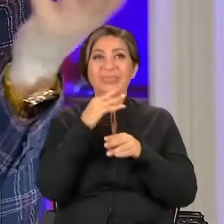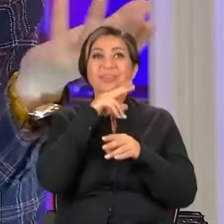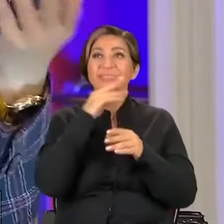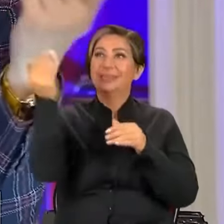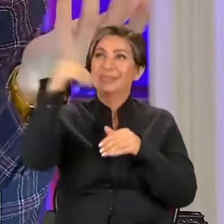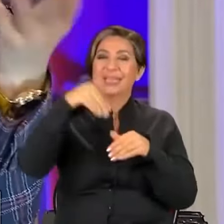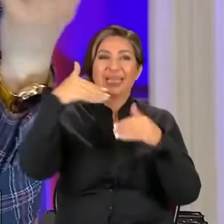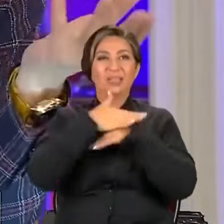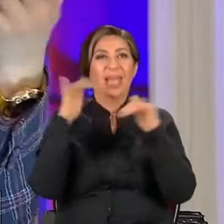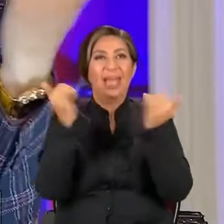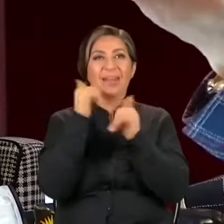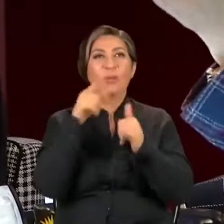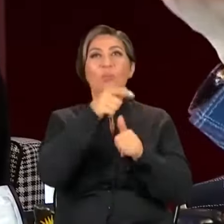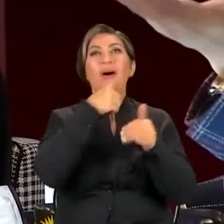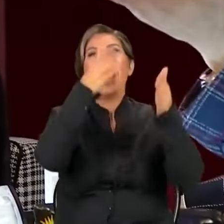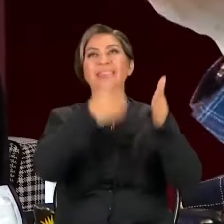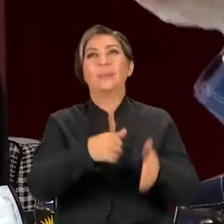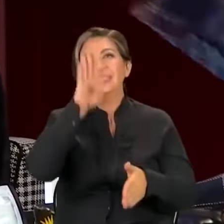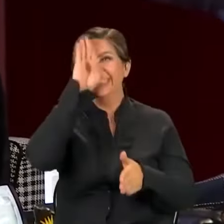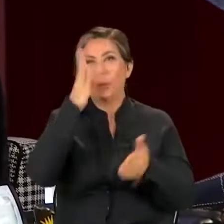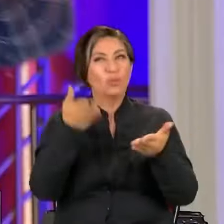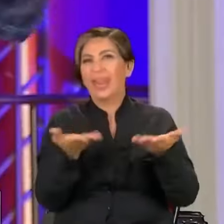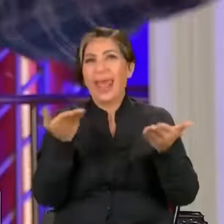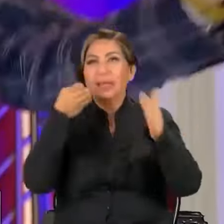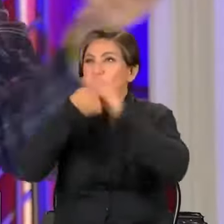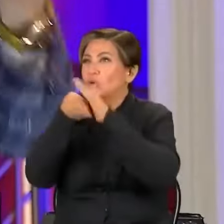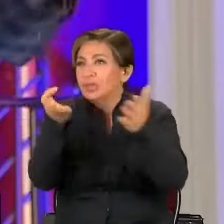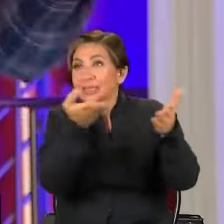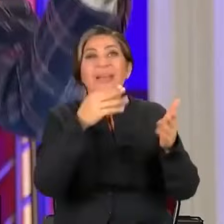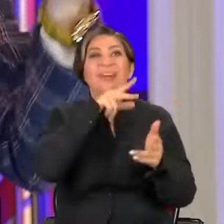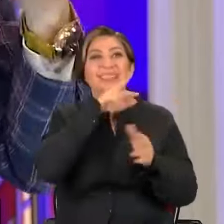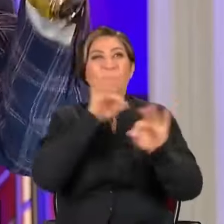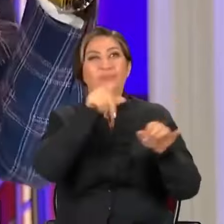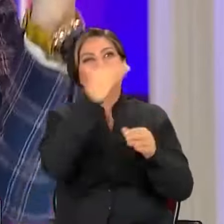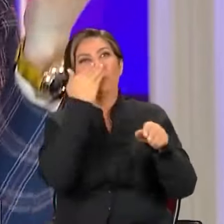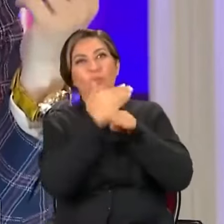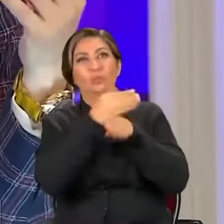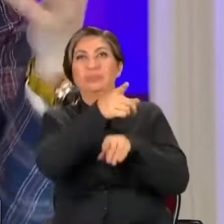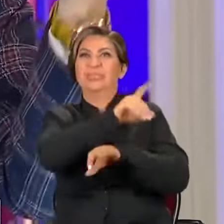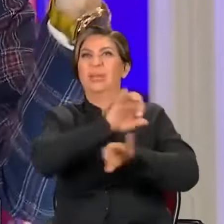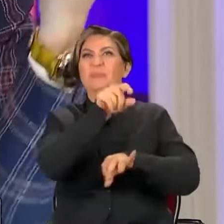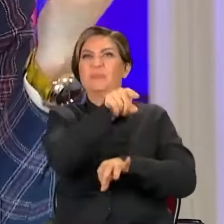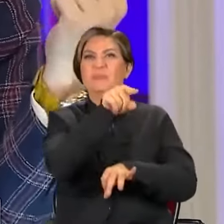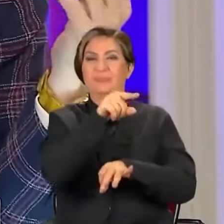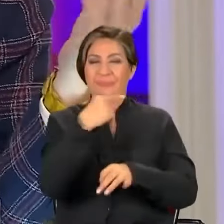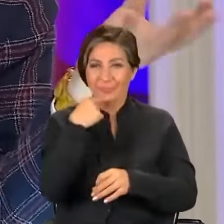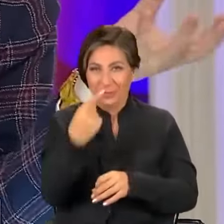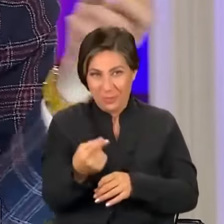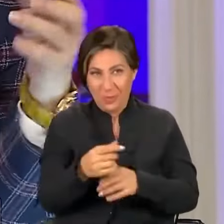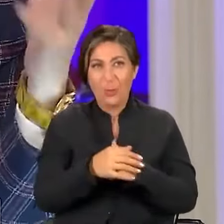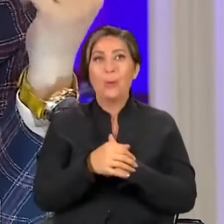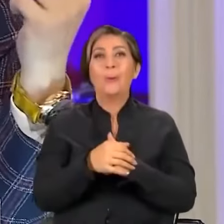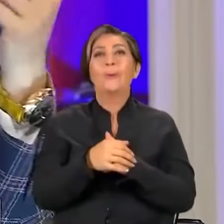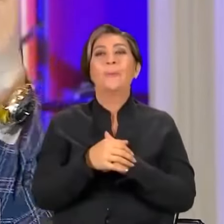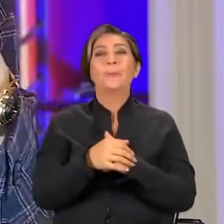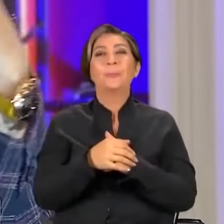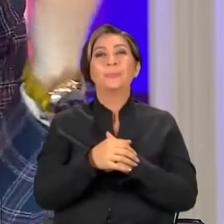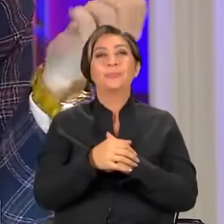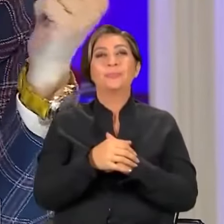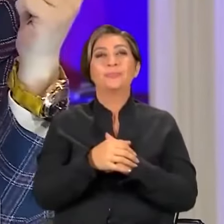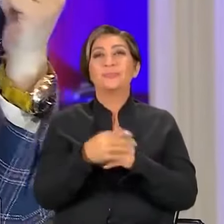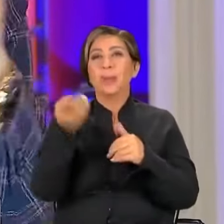geceleri eğlensinler diye. Bu adamı İstanbul'da ne yapacağız, nereye sokuşturacağız? Bunu eğlendirse Okan eğlendirir diye